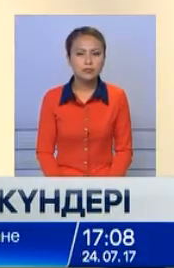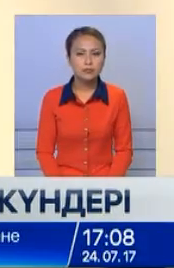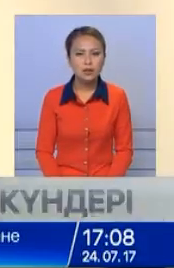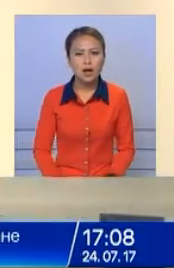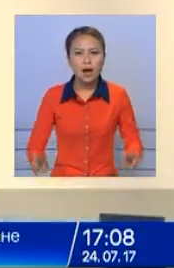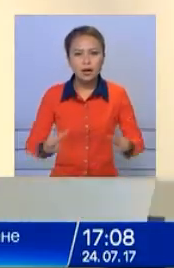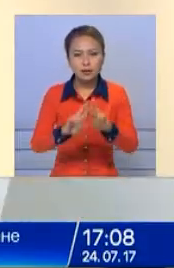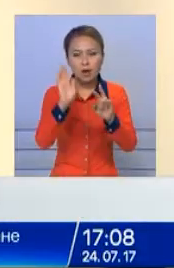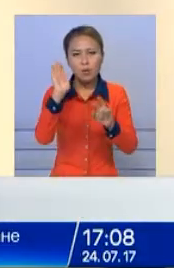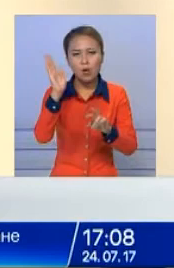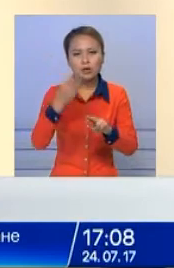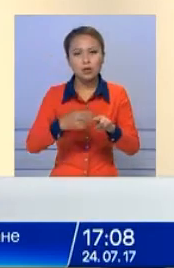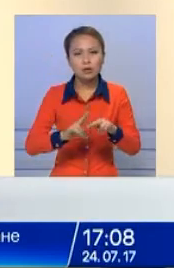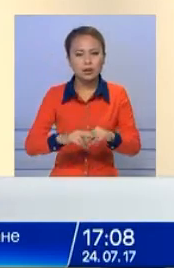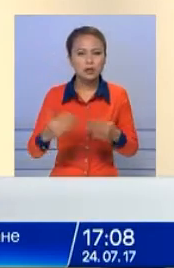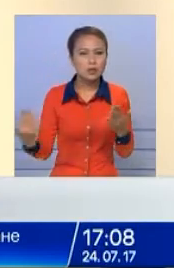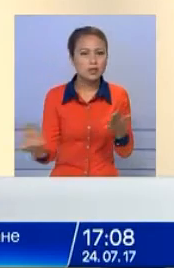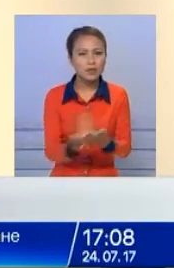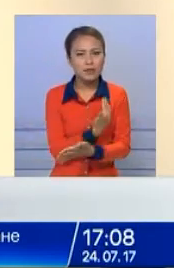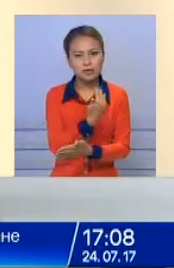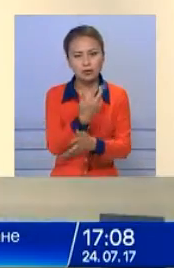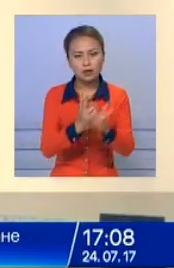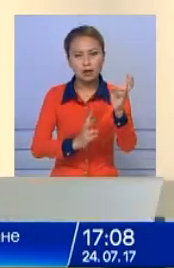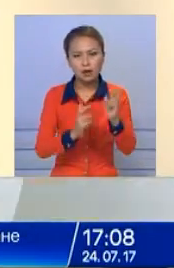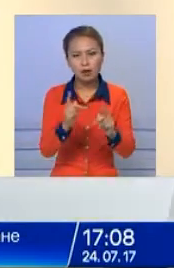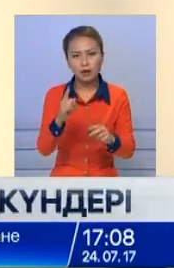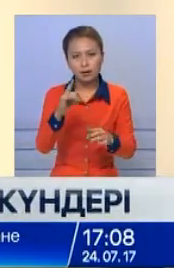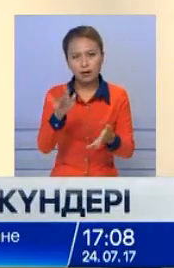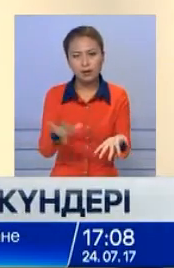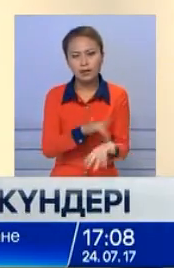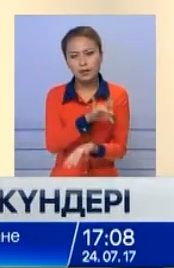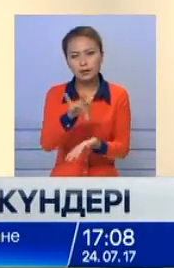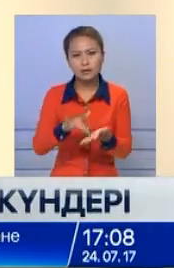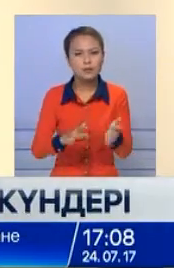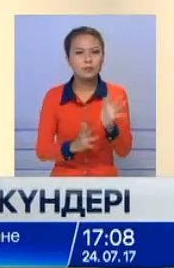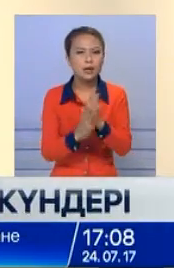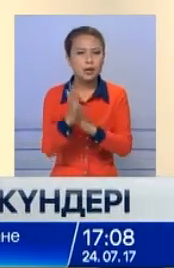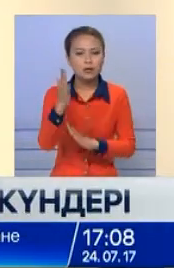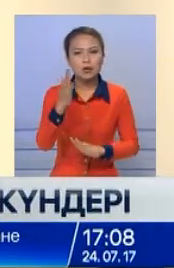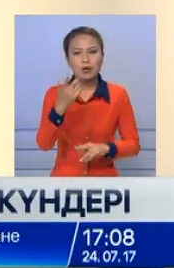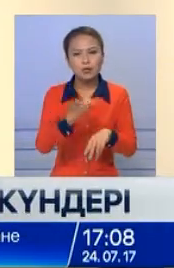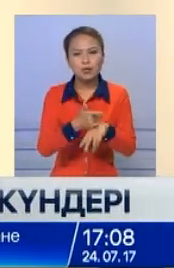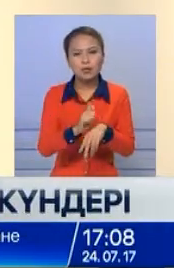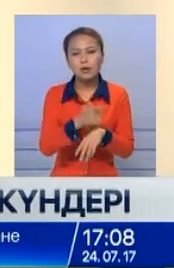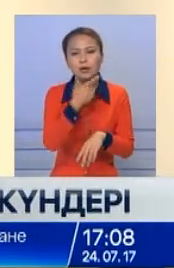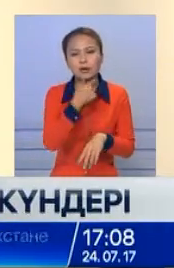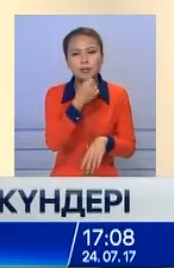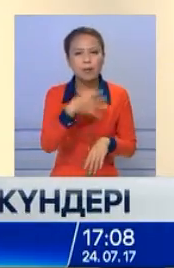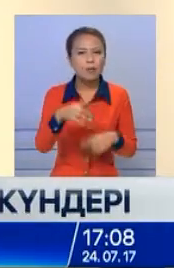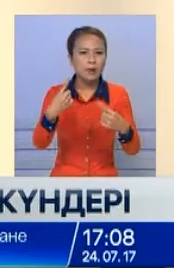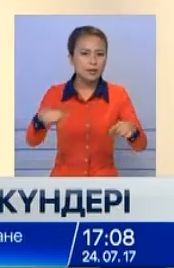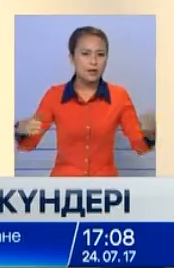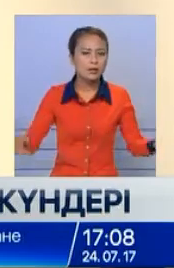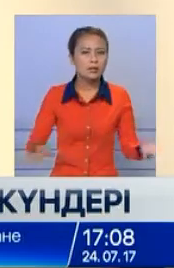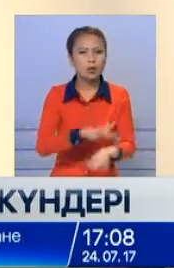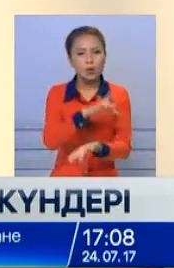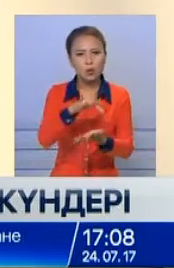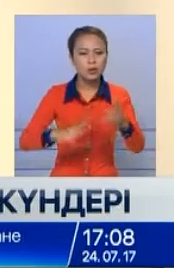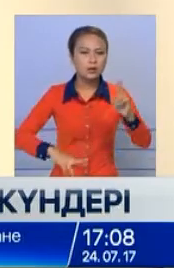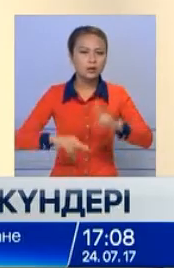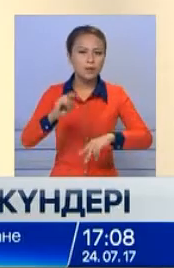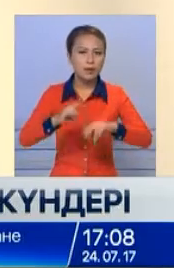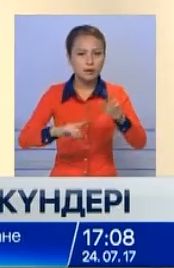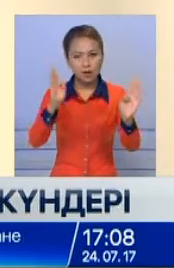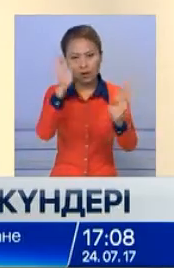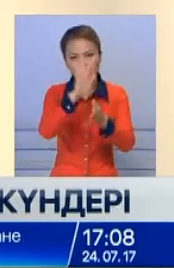Астана болашақтың, инновацияның қаласы. Дегенмен бас шаһардың өсіп өркендеуімен қатар өзге де қалалардағы құрылыс жұмыстарында